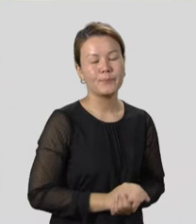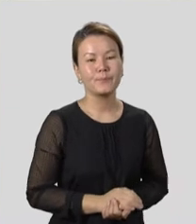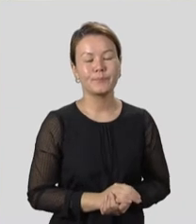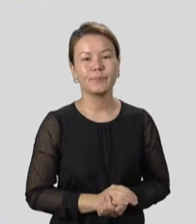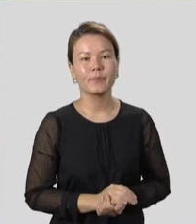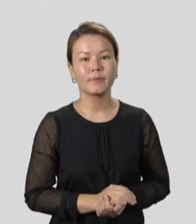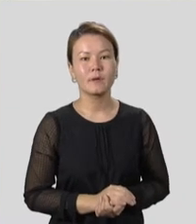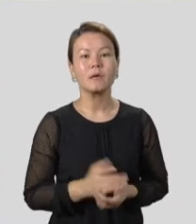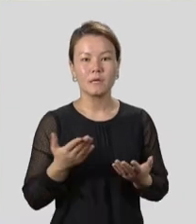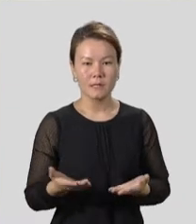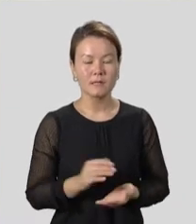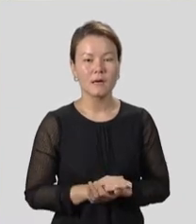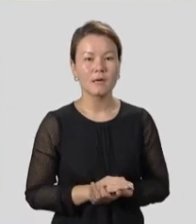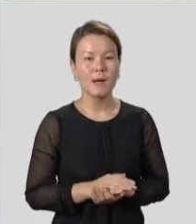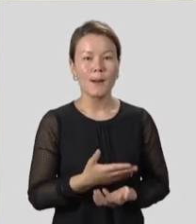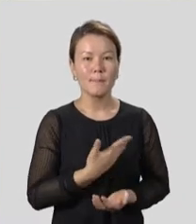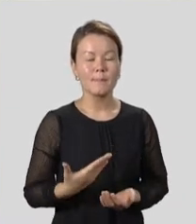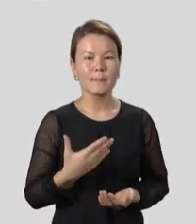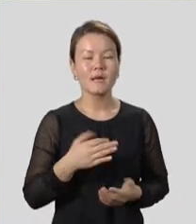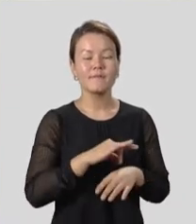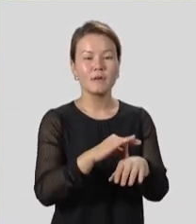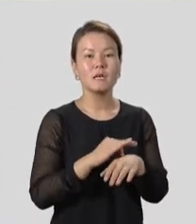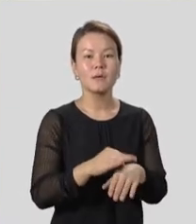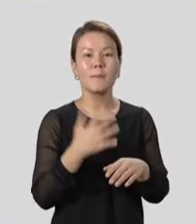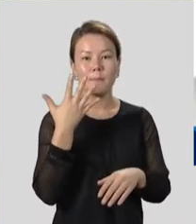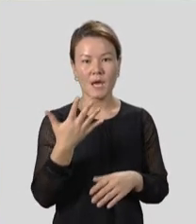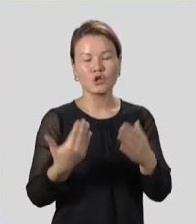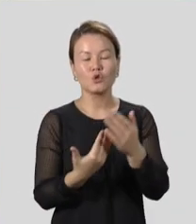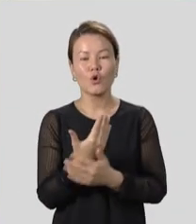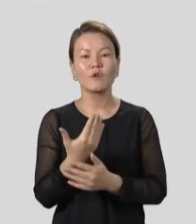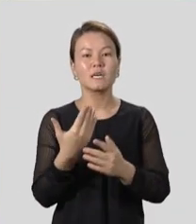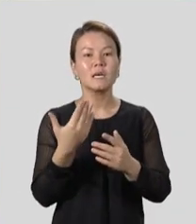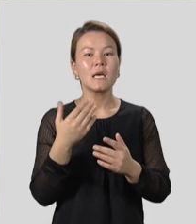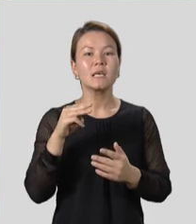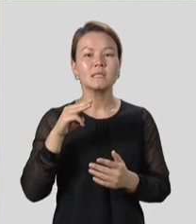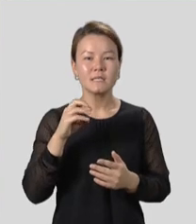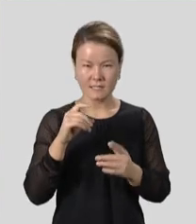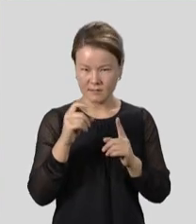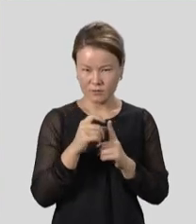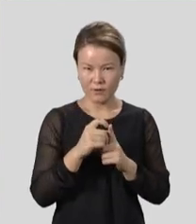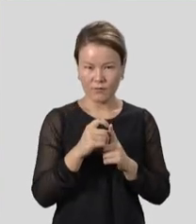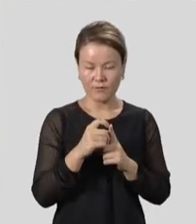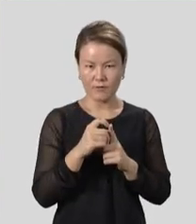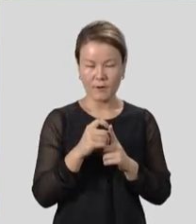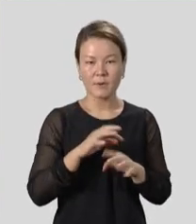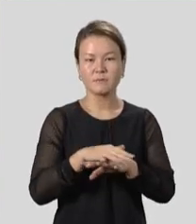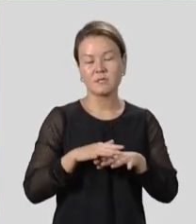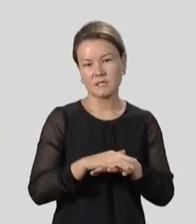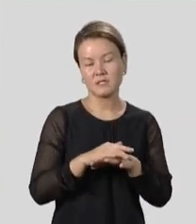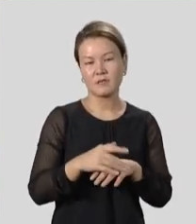Итак, мы ввели 5 новых терминов математического языка.